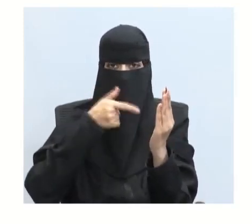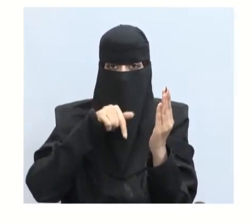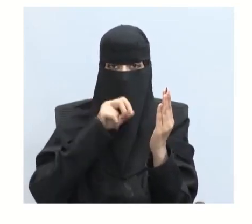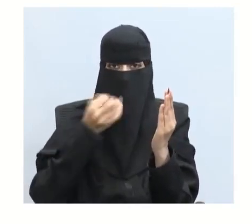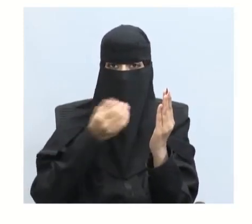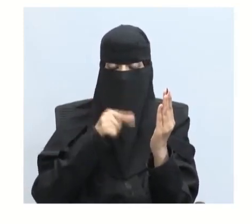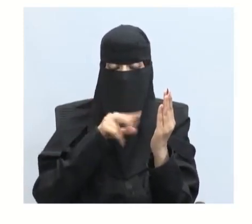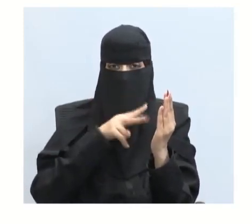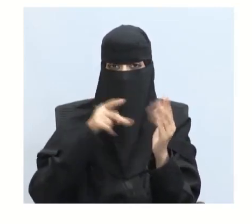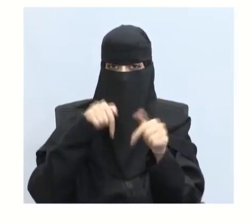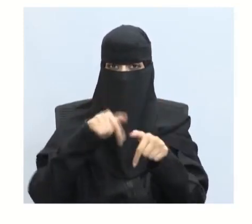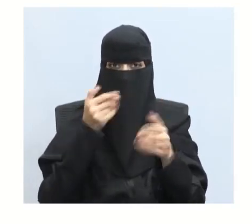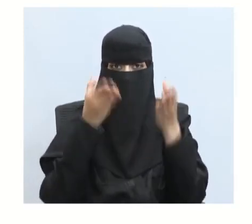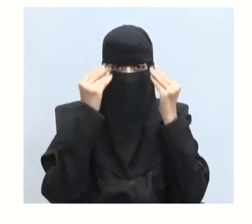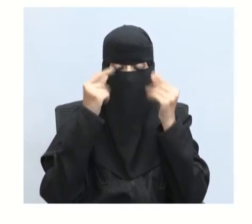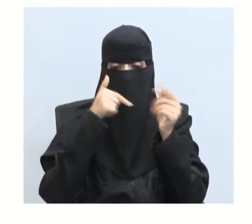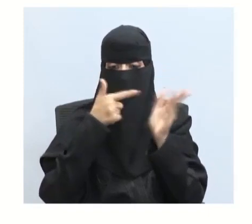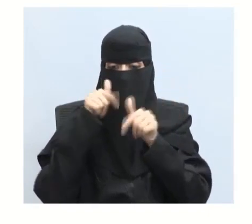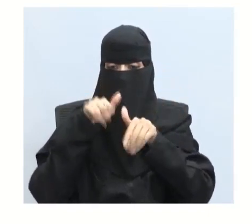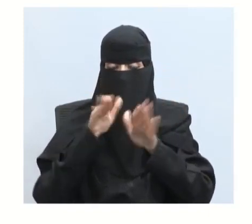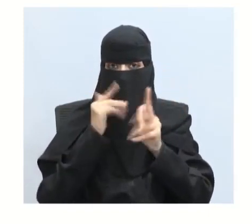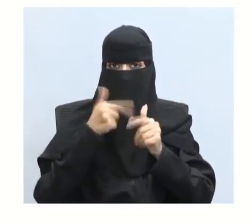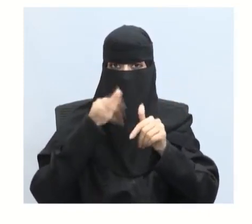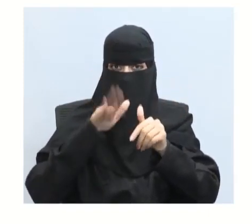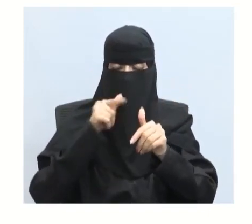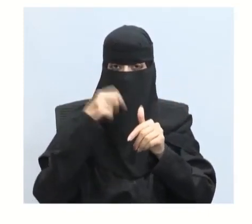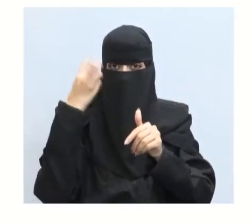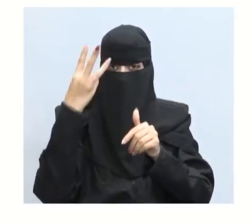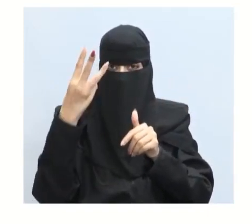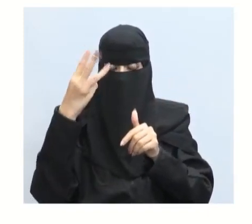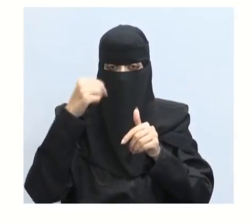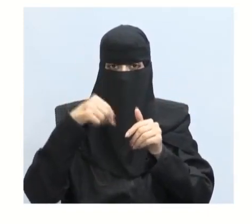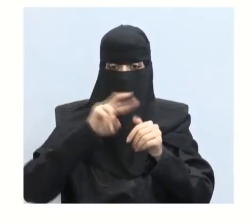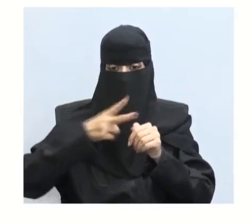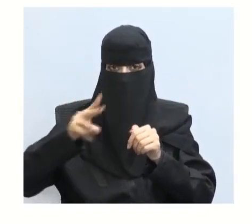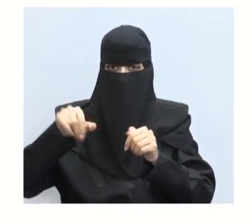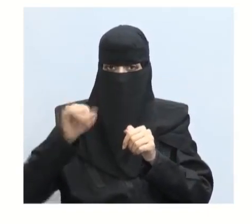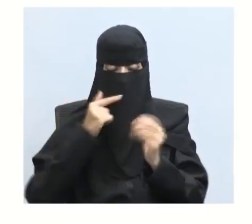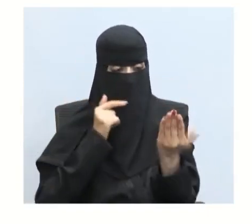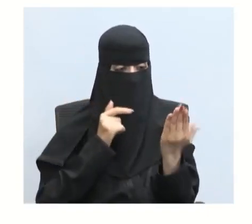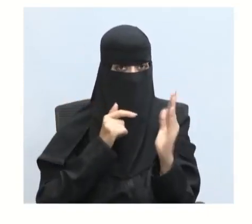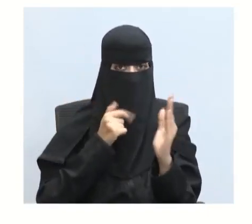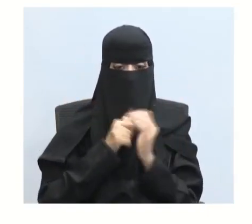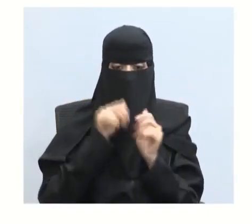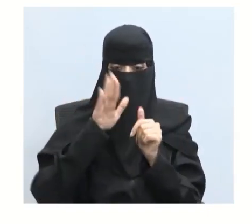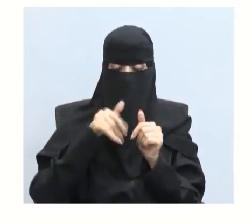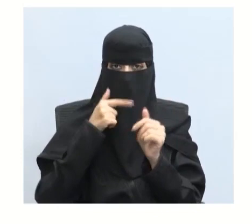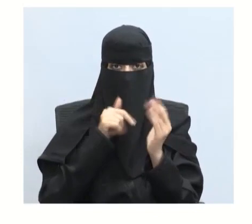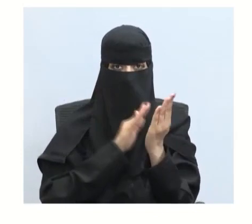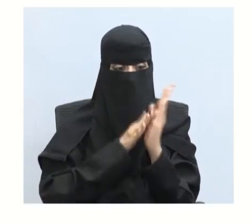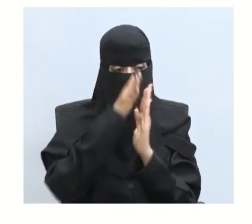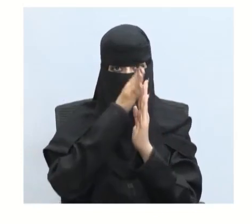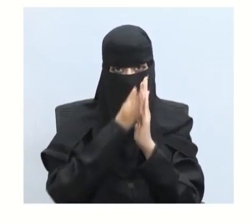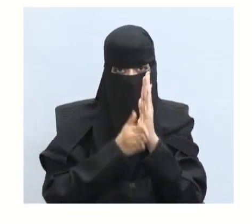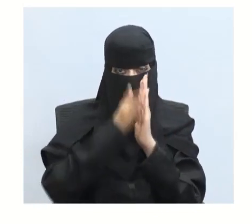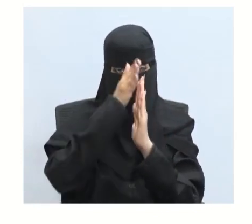المرايا بالدراسه وذكرنا انه لدينا ثلاث انواع من المرايا احسنت المرايا